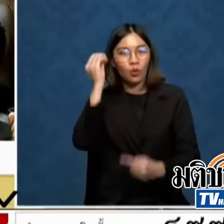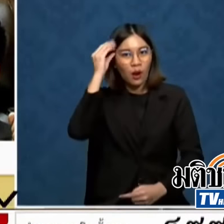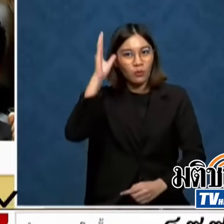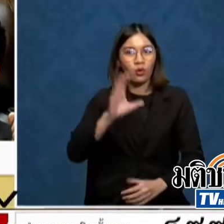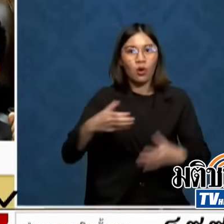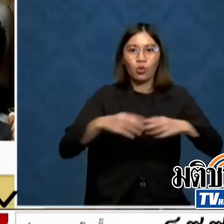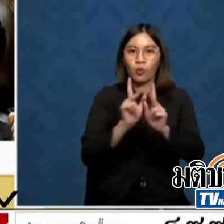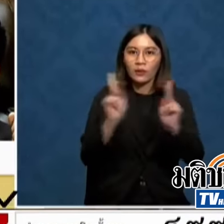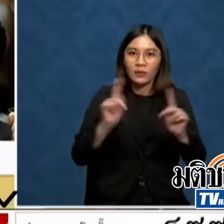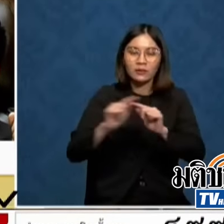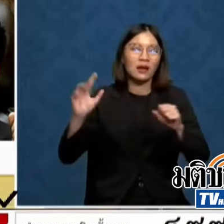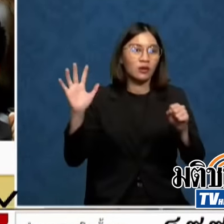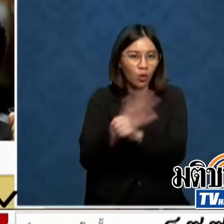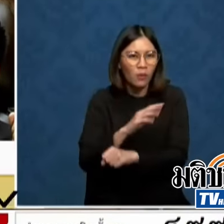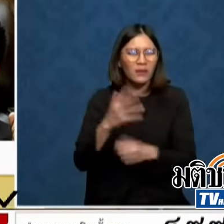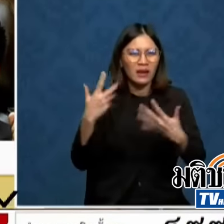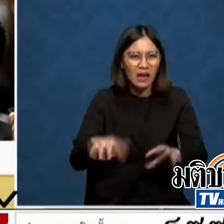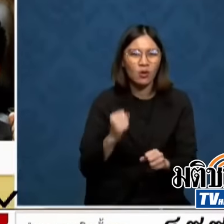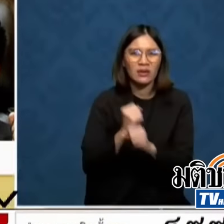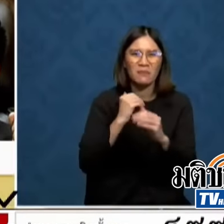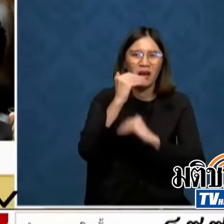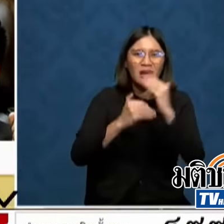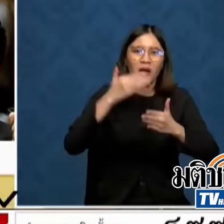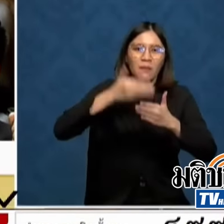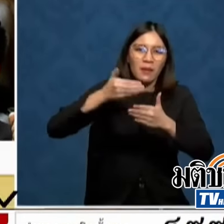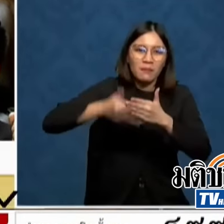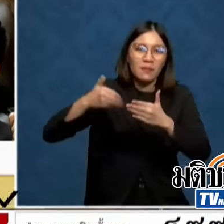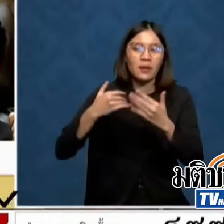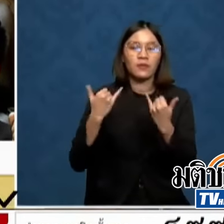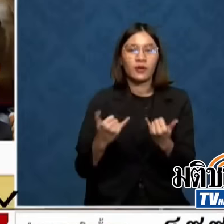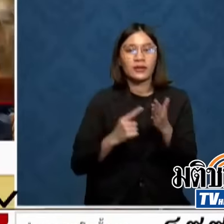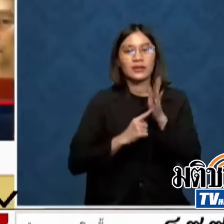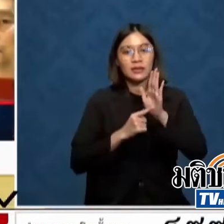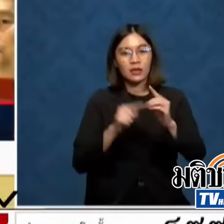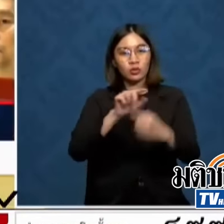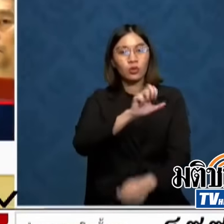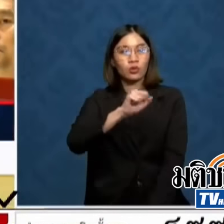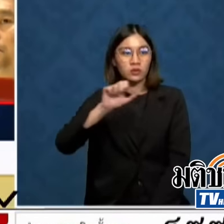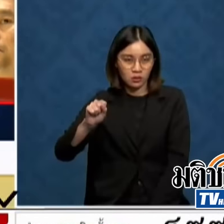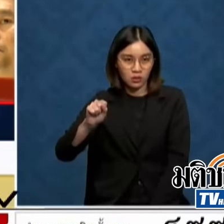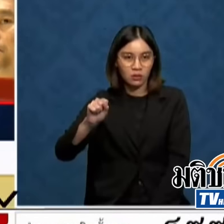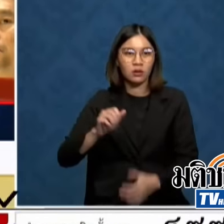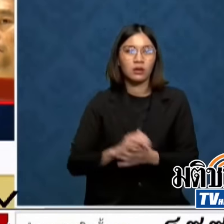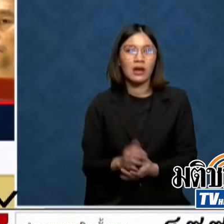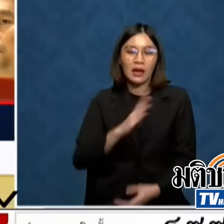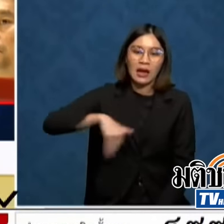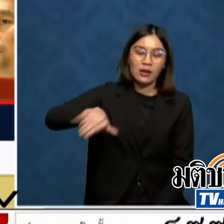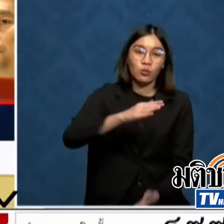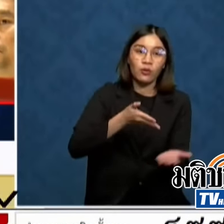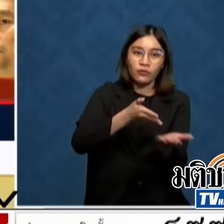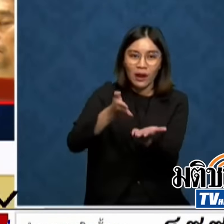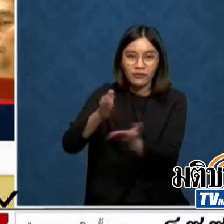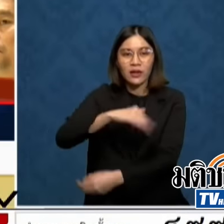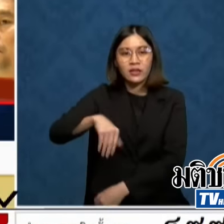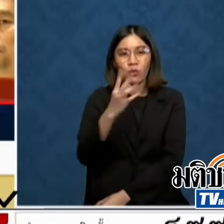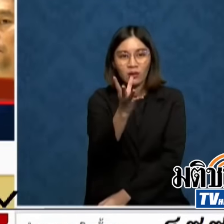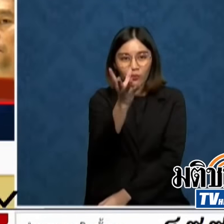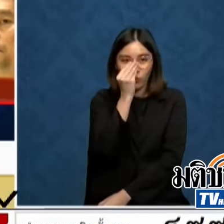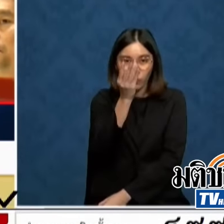าธิการผมทำเต็มที่แล้วมันไปได้แค่นี้ก็เลยมาเสนอในสภาผู้แทนราษฎรให้ทุกฝ่ายได้เห็